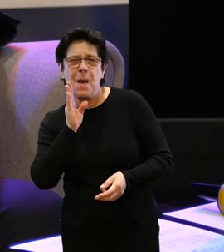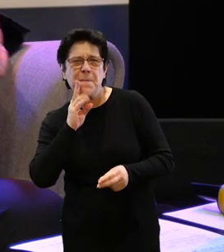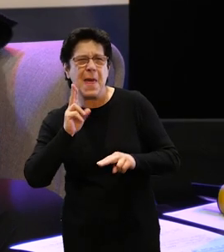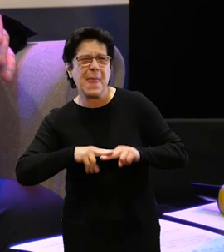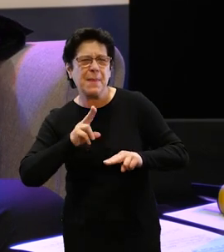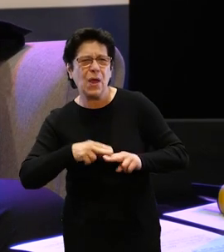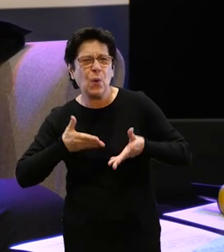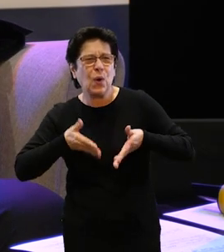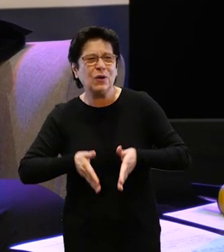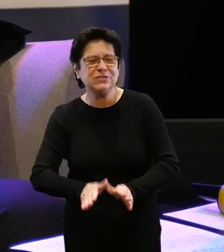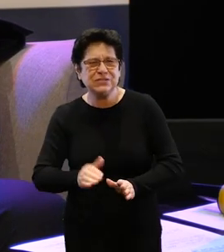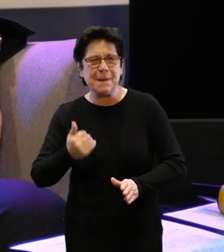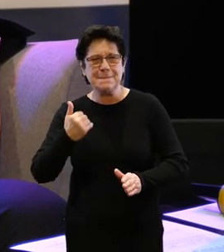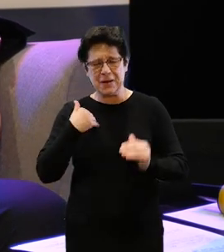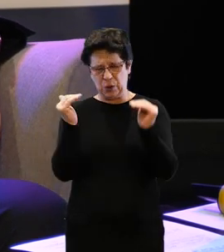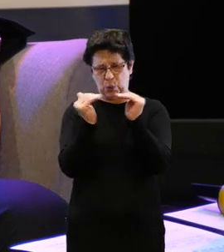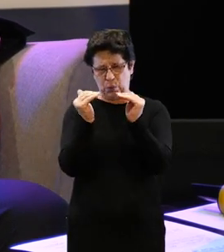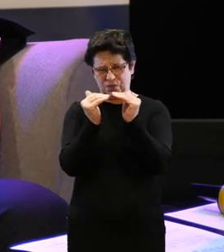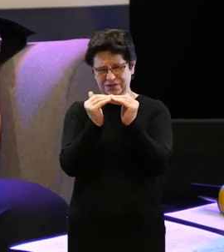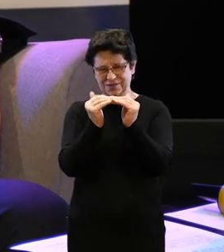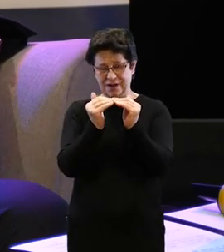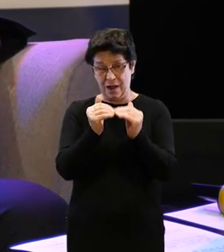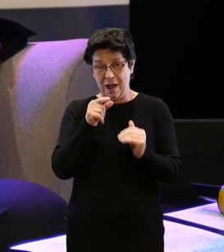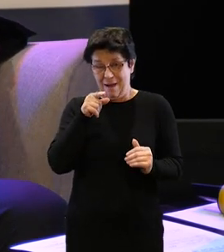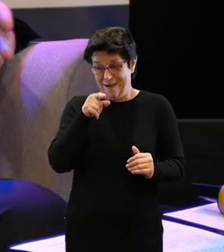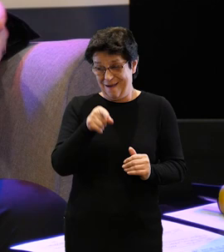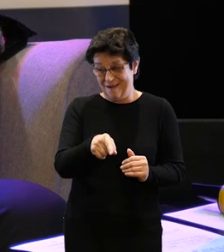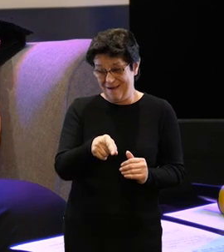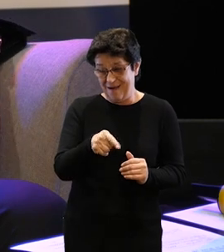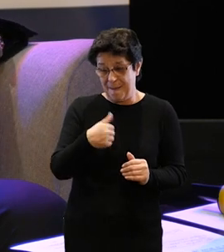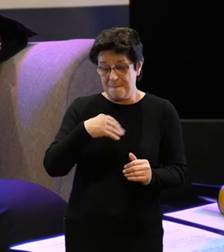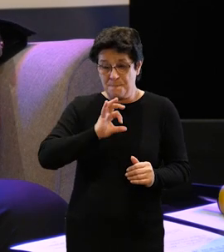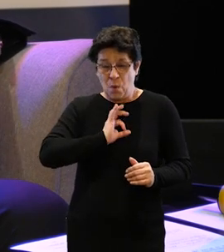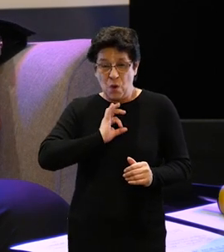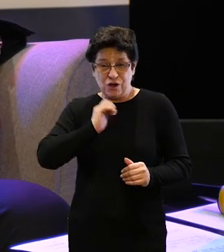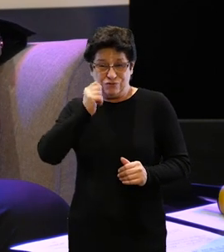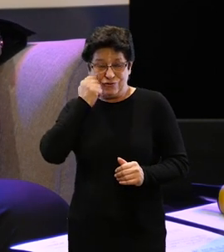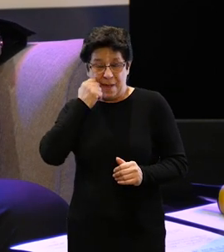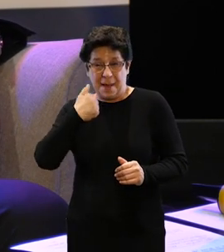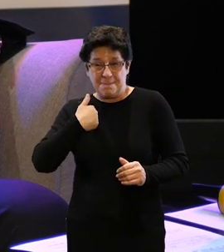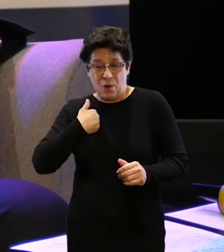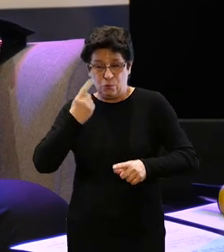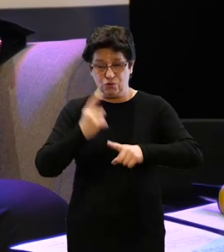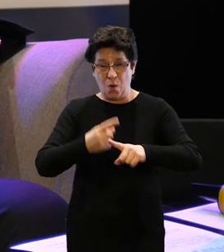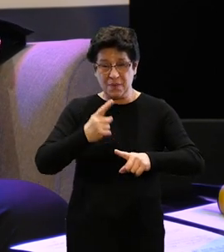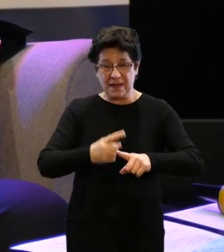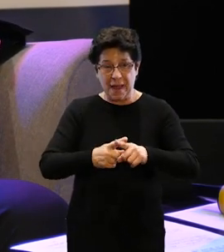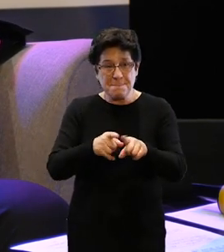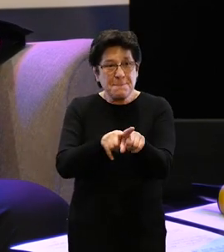więc jakby to powiedzieć byli rówieśnikami a ponieważ mój dziadek był członkiem Bractwa Kurkowego